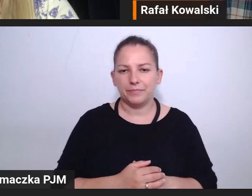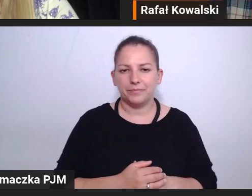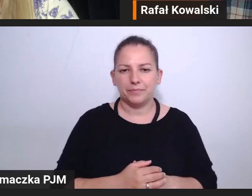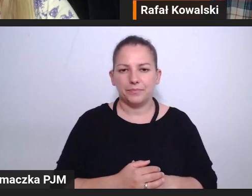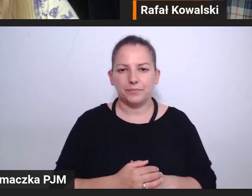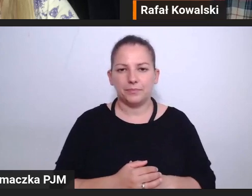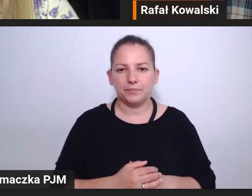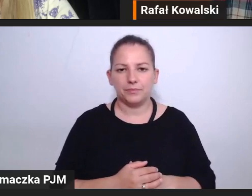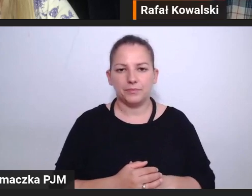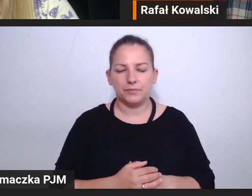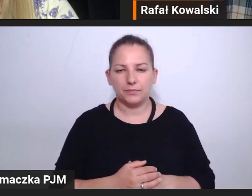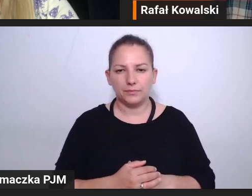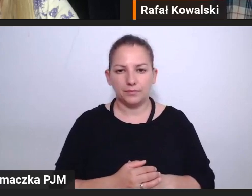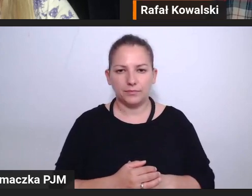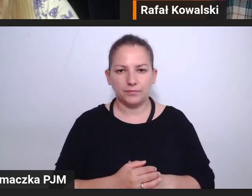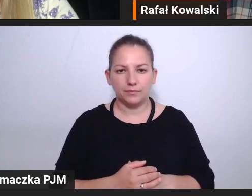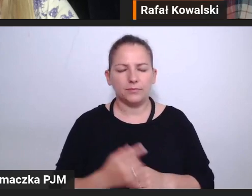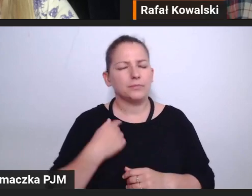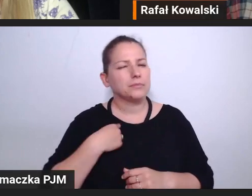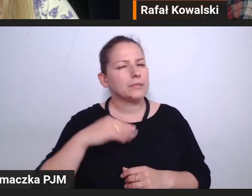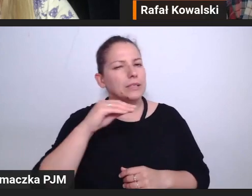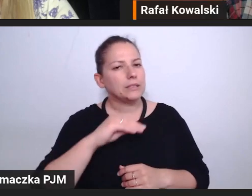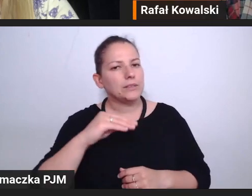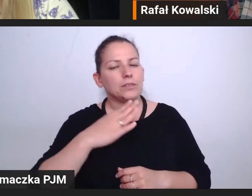patrzeć. Ja